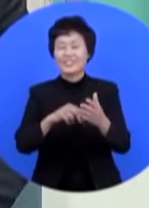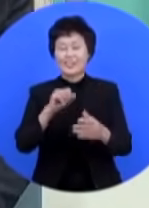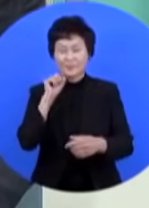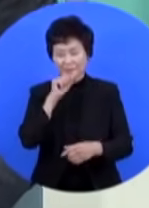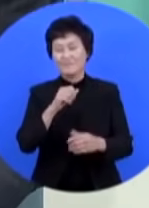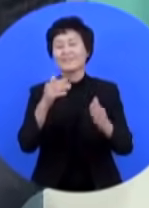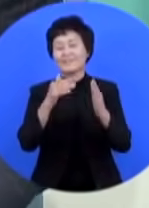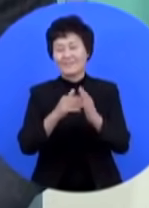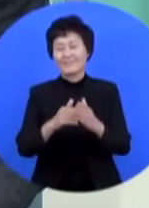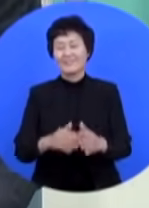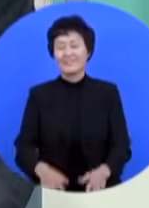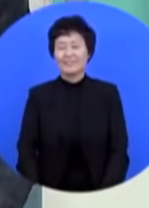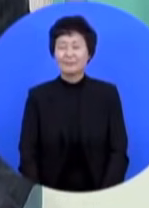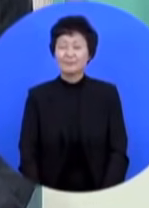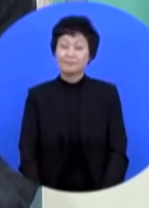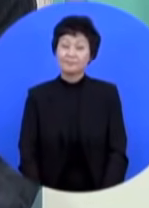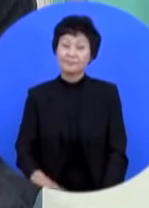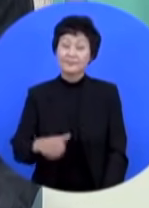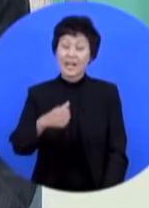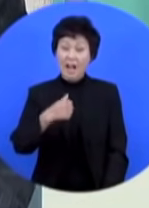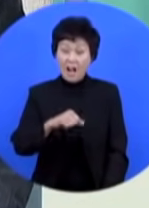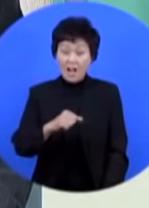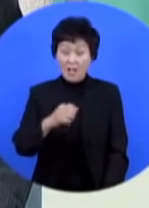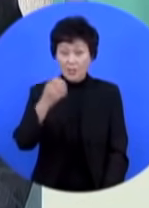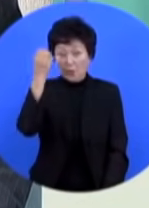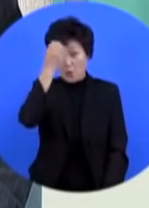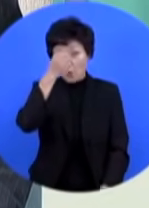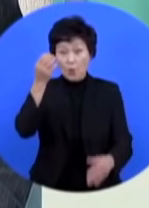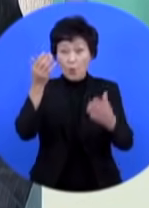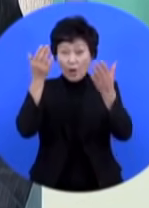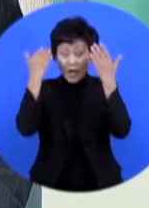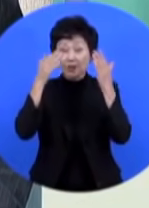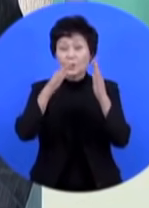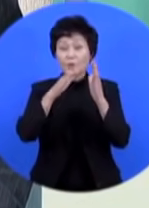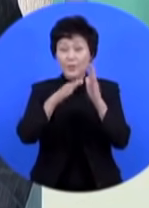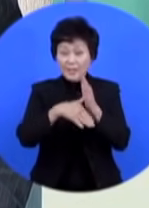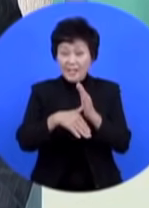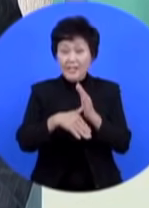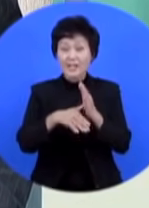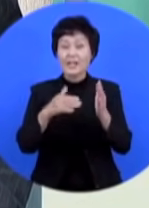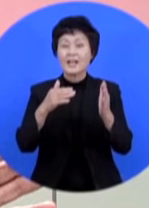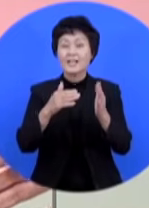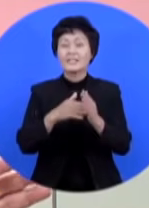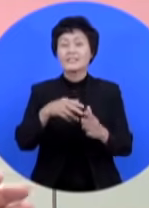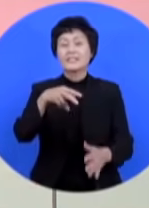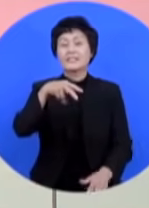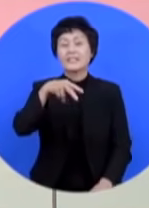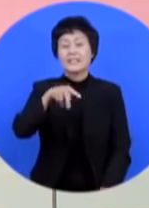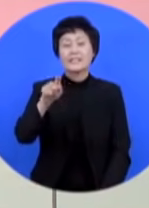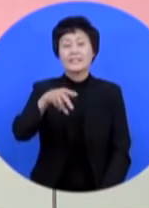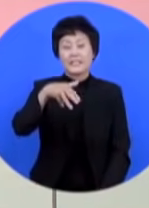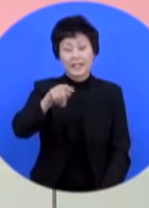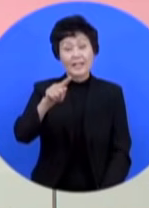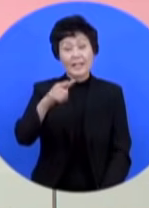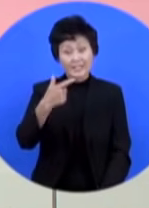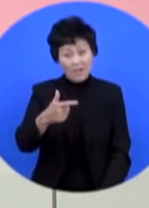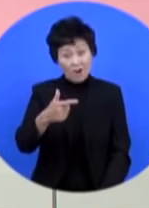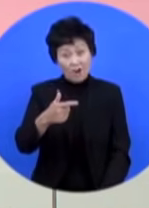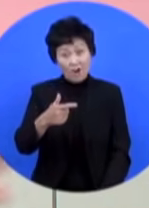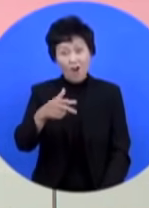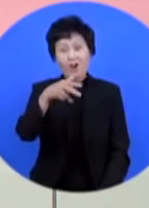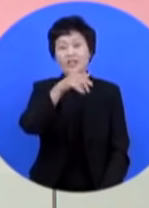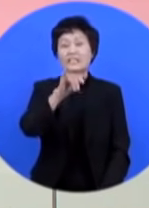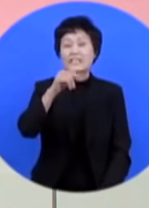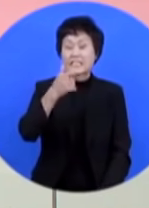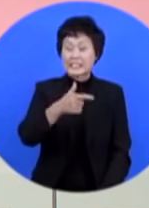계시고 아드님은 고등학교까지는 거기 있었나요? 사천? 네, 고등학교까지는 예. 진주에서 졸업을 했습니다. 진주에? 예,